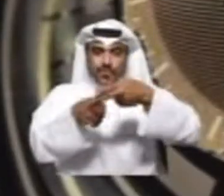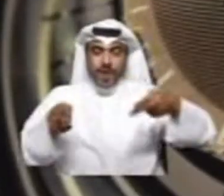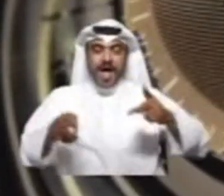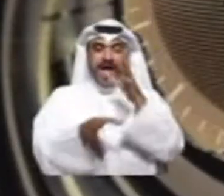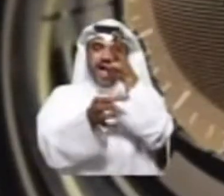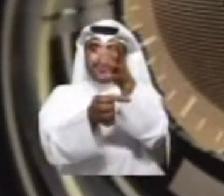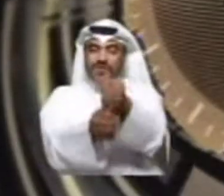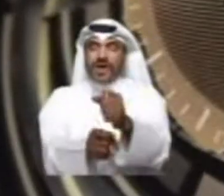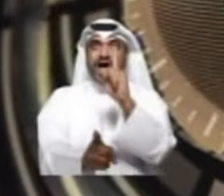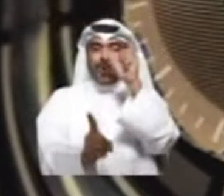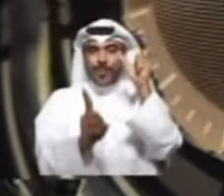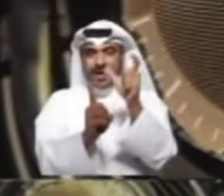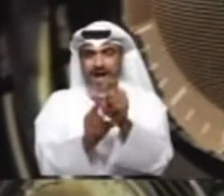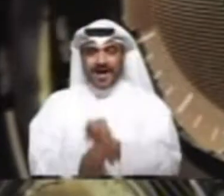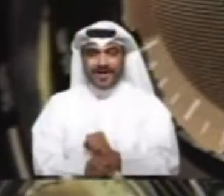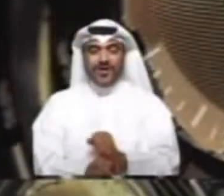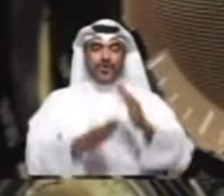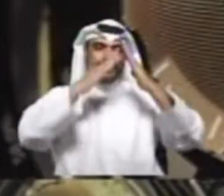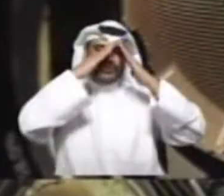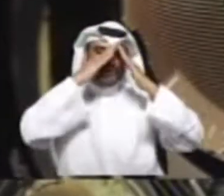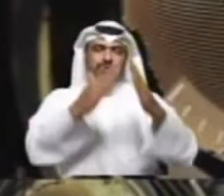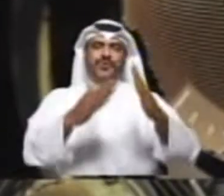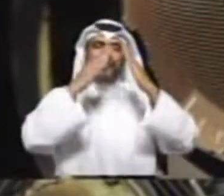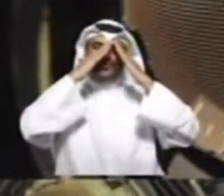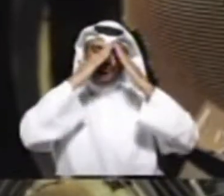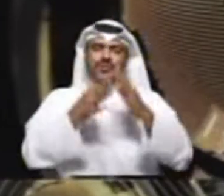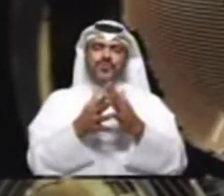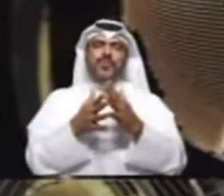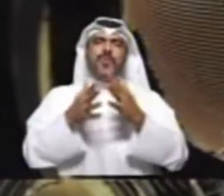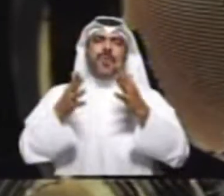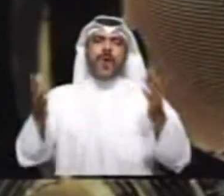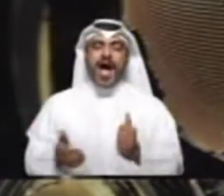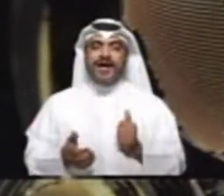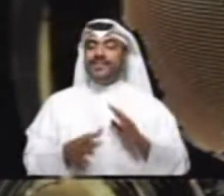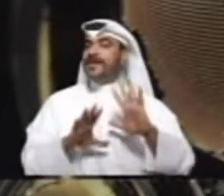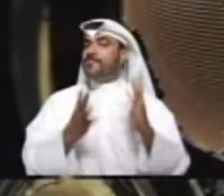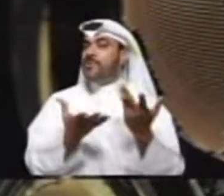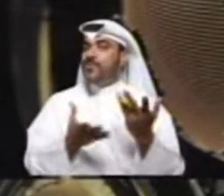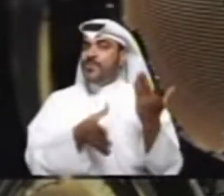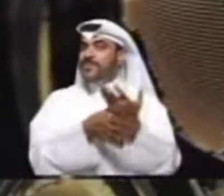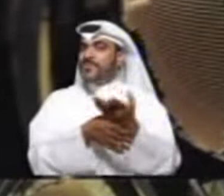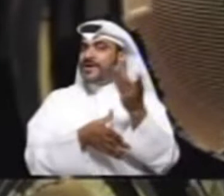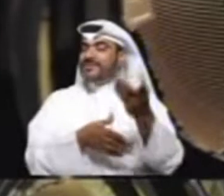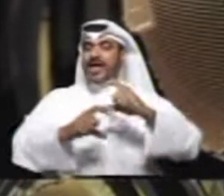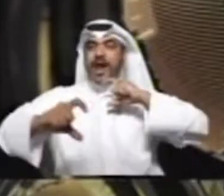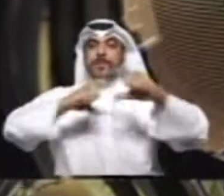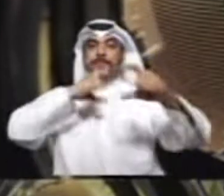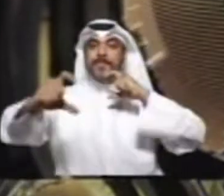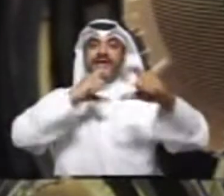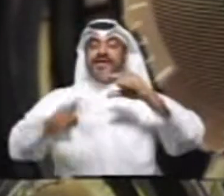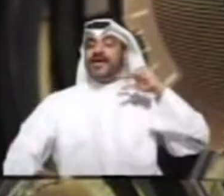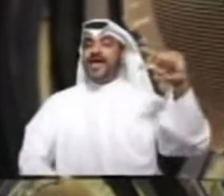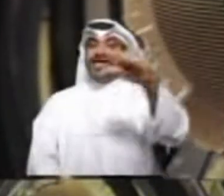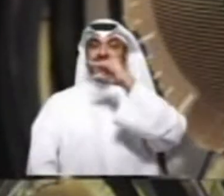الجابر الصباح حفظه الله ورعاه بجزيل الشكر وعظيم الامتنان لمجموعة البنك الدولي والرئيسة السيدة